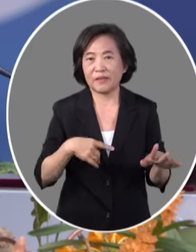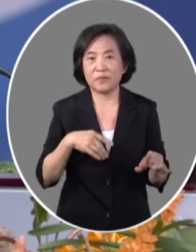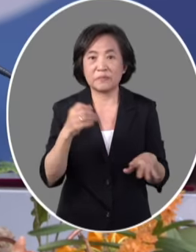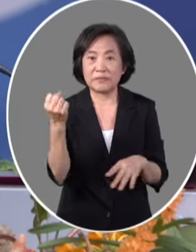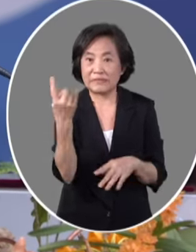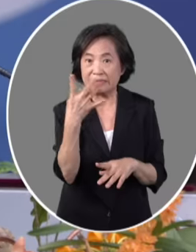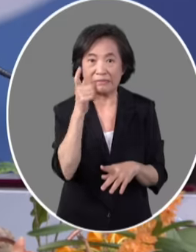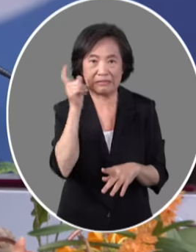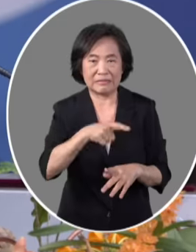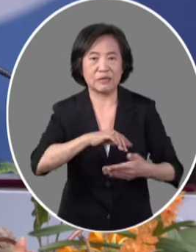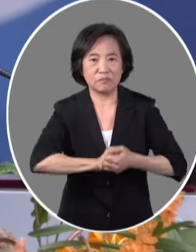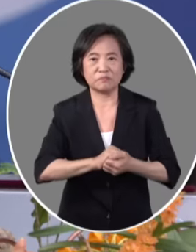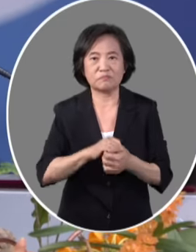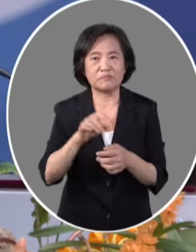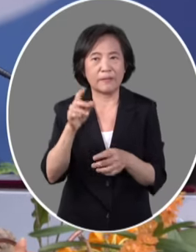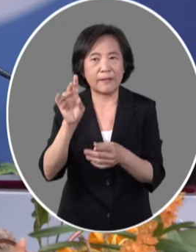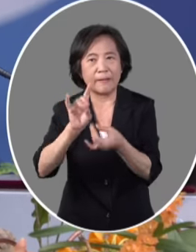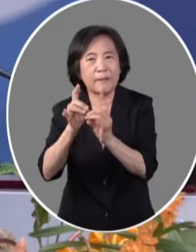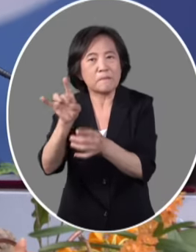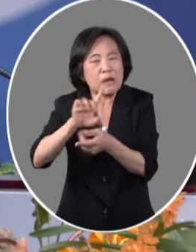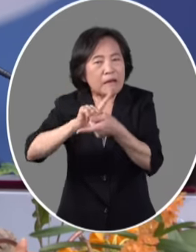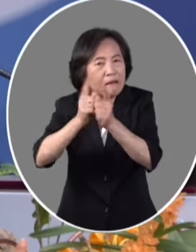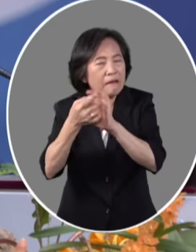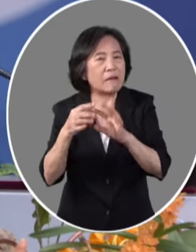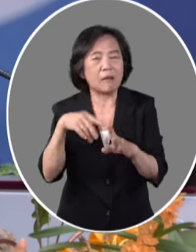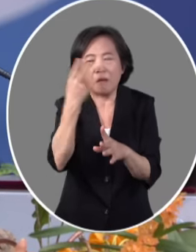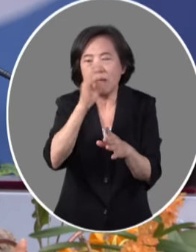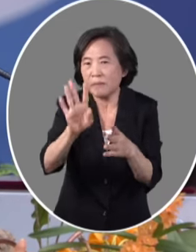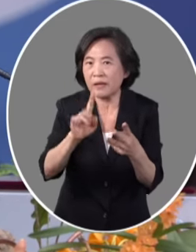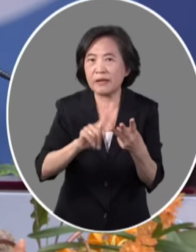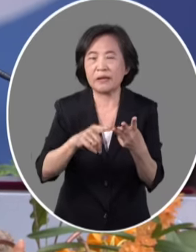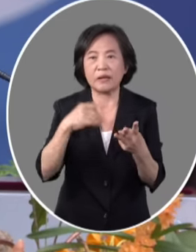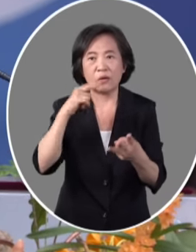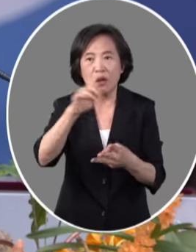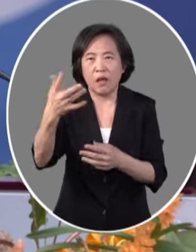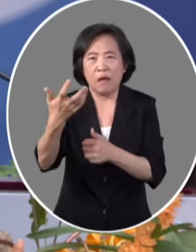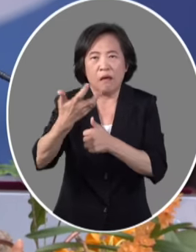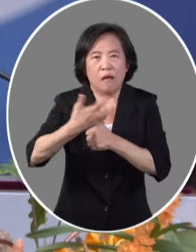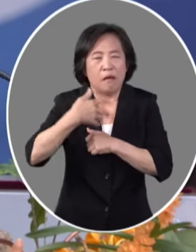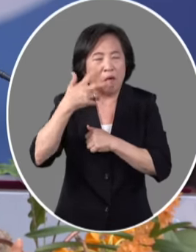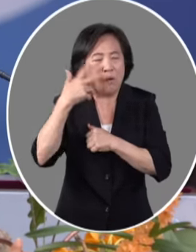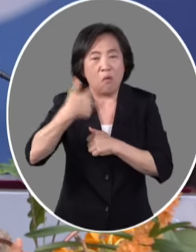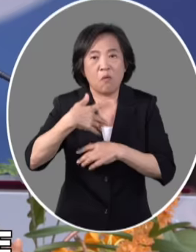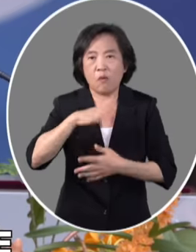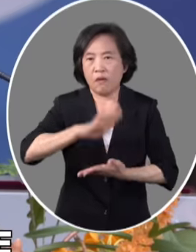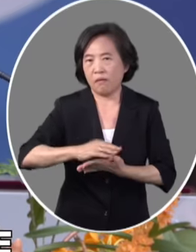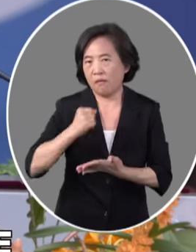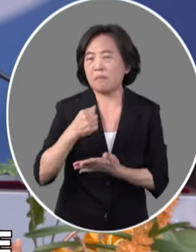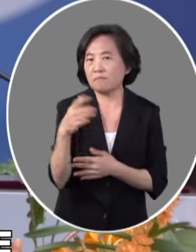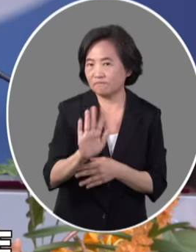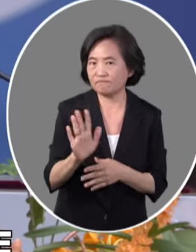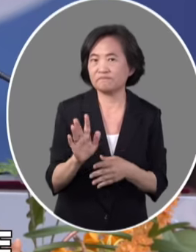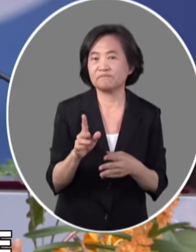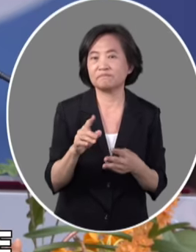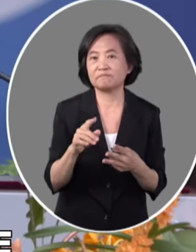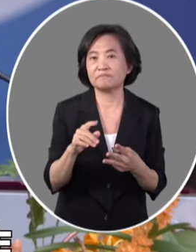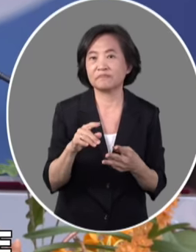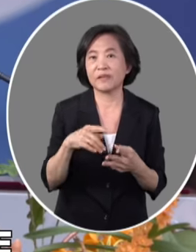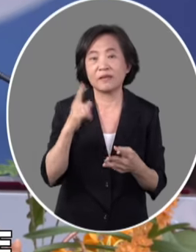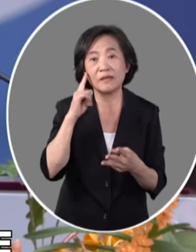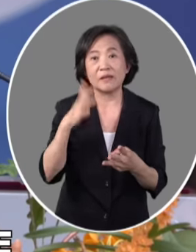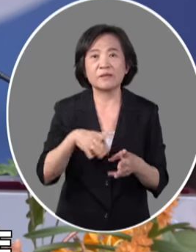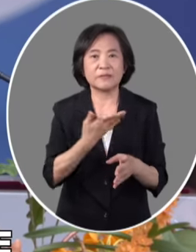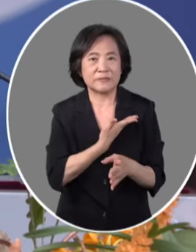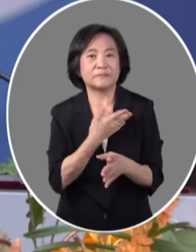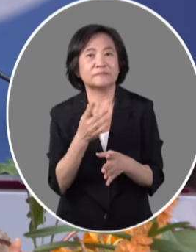坚持：不挑衅、不冒进，在压力下也不屈服，和全球民主国家深化